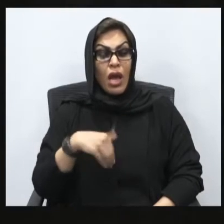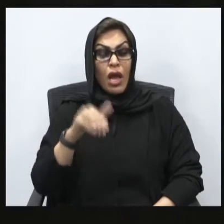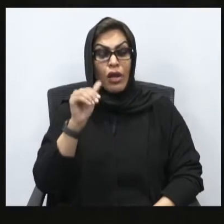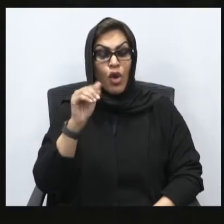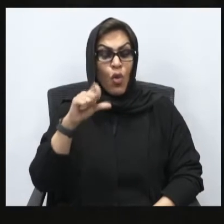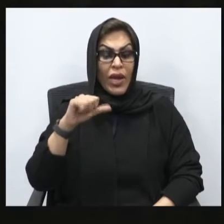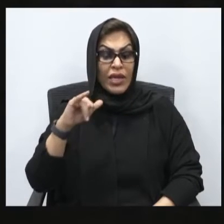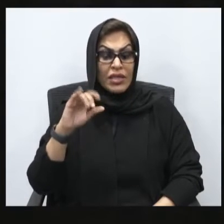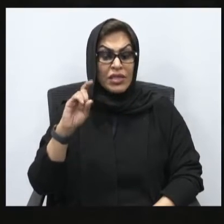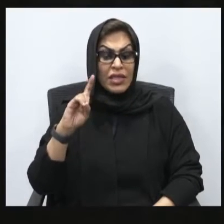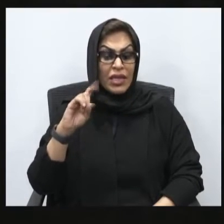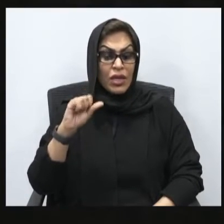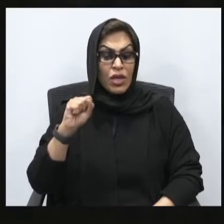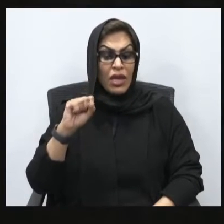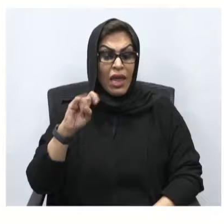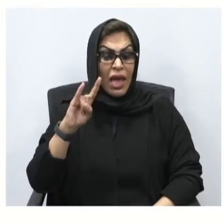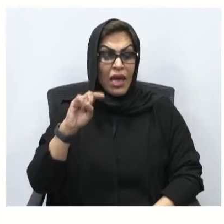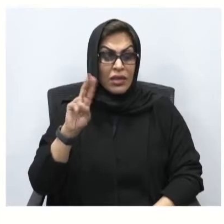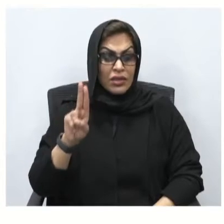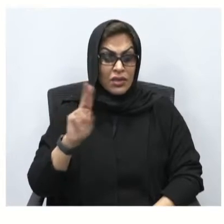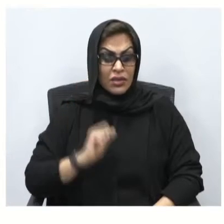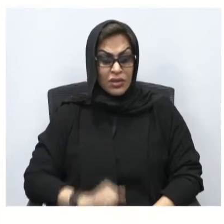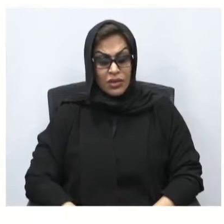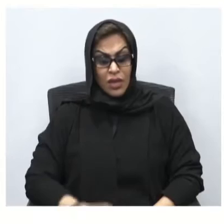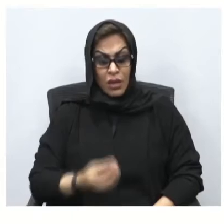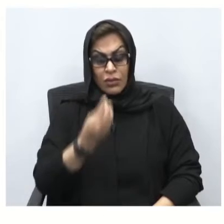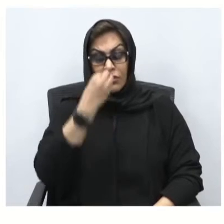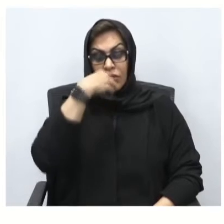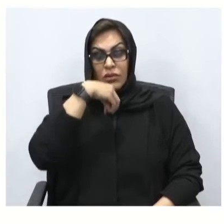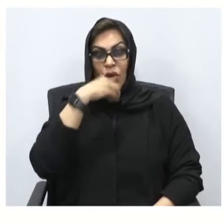الكرات نعم تمثل الكرات هي الحويصلات الهوائيه